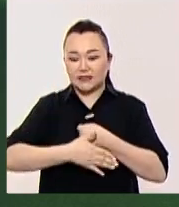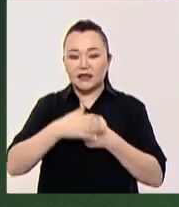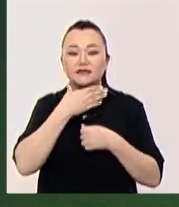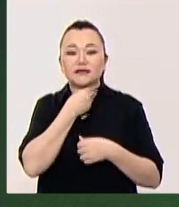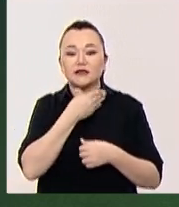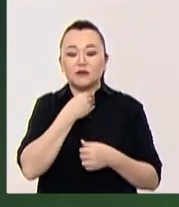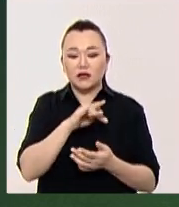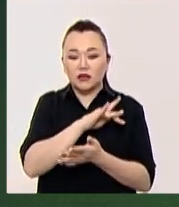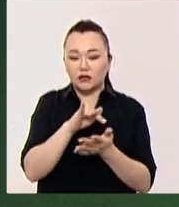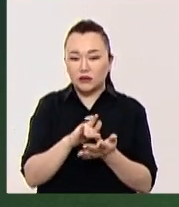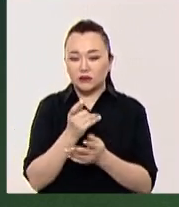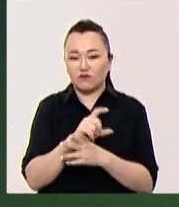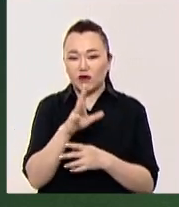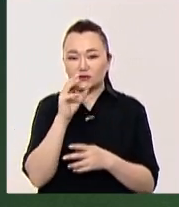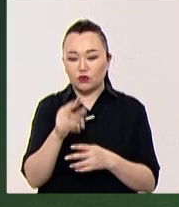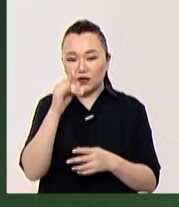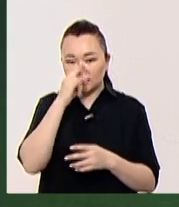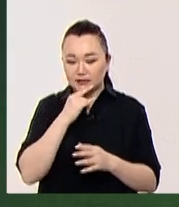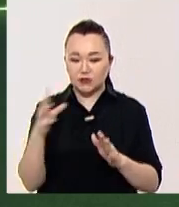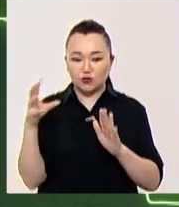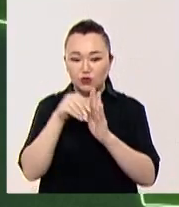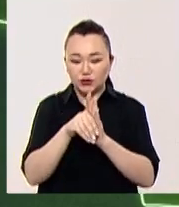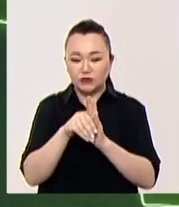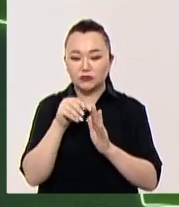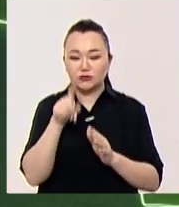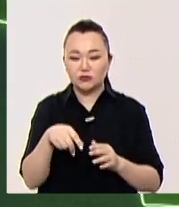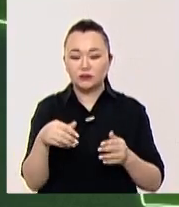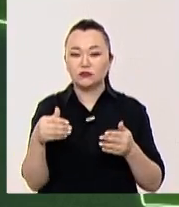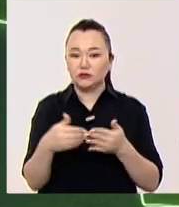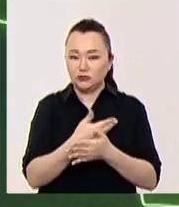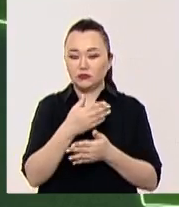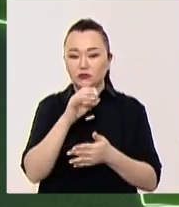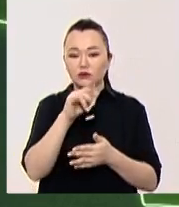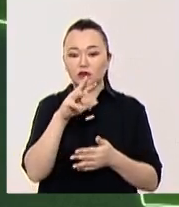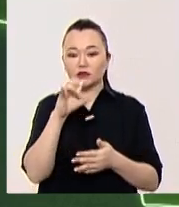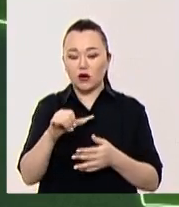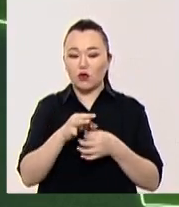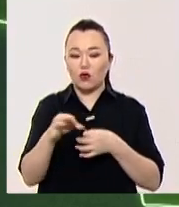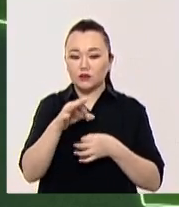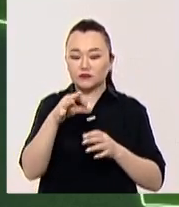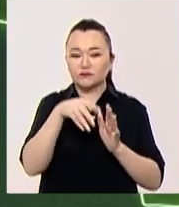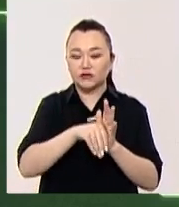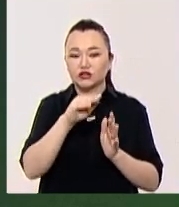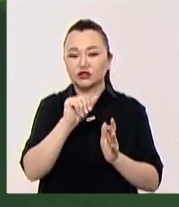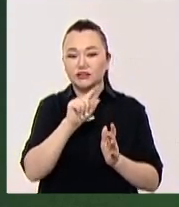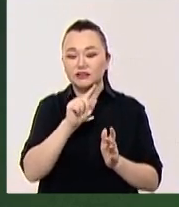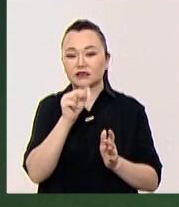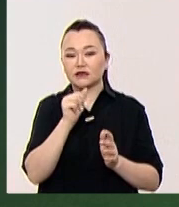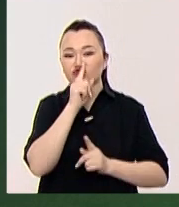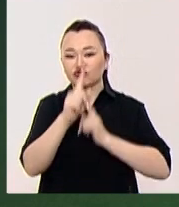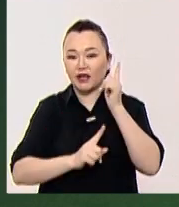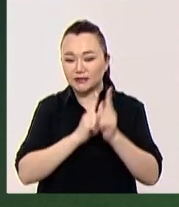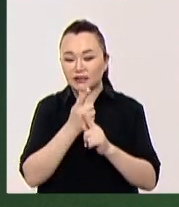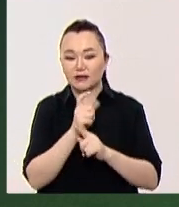город входит в состав Восточно-Казахстанской области. Также появится Улатауская область с центром в Жезказгане. До сих